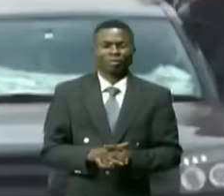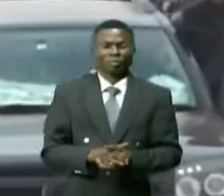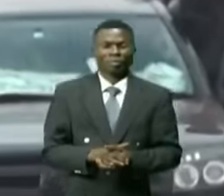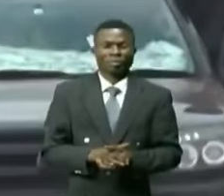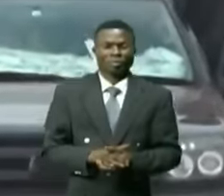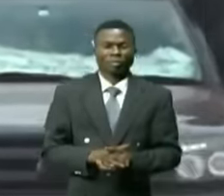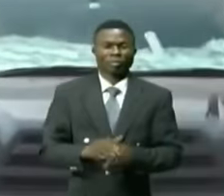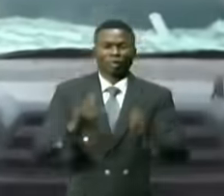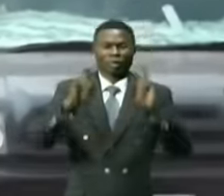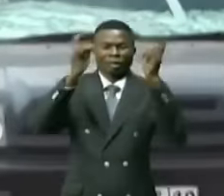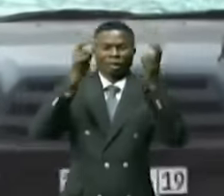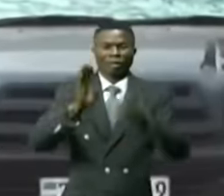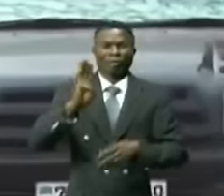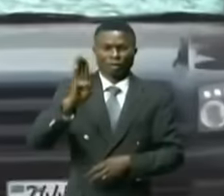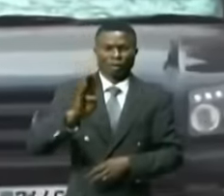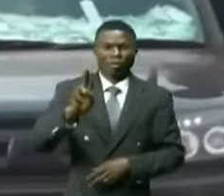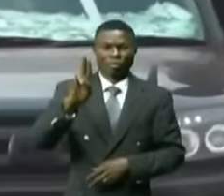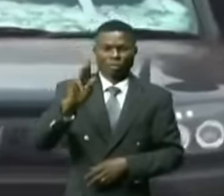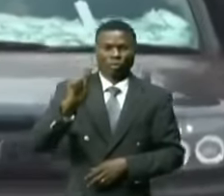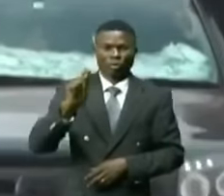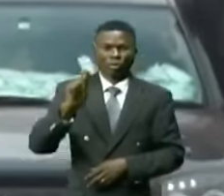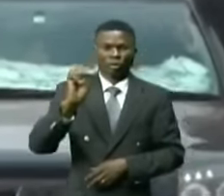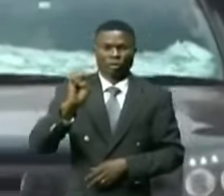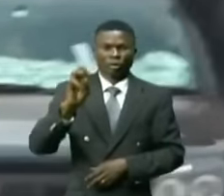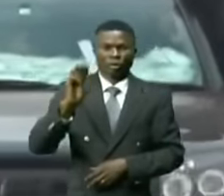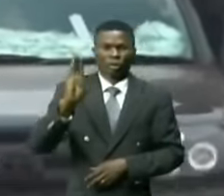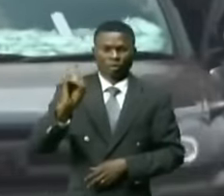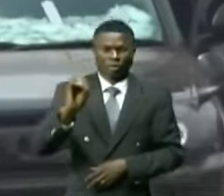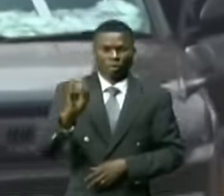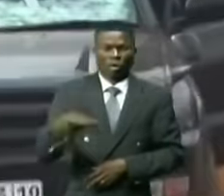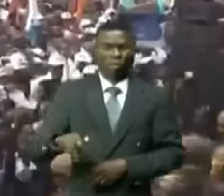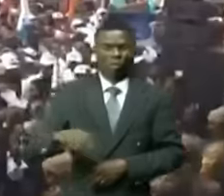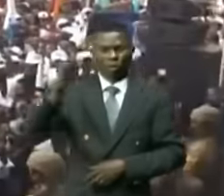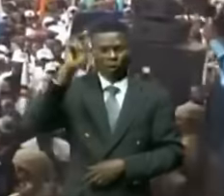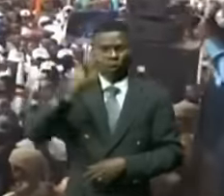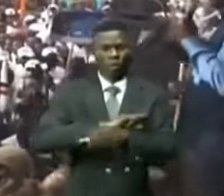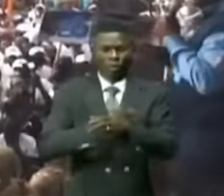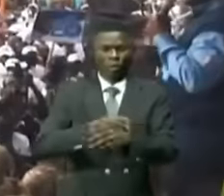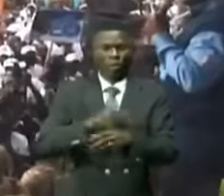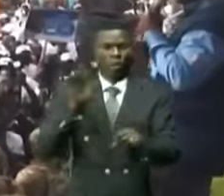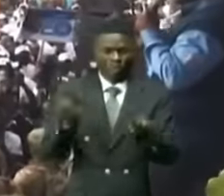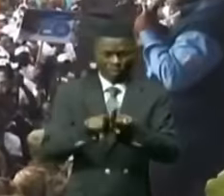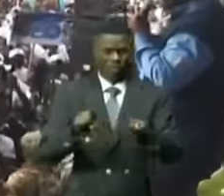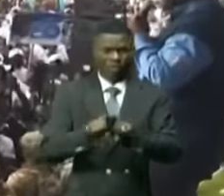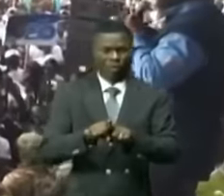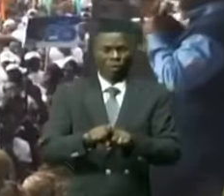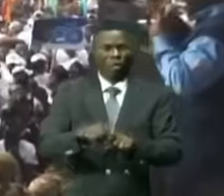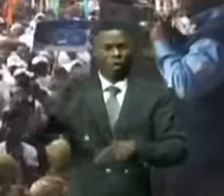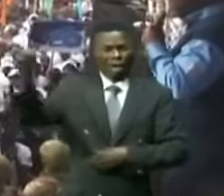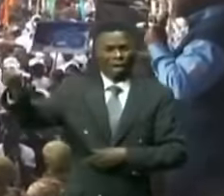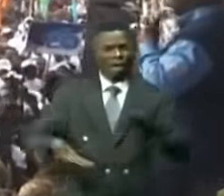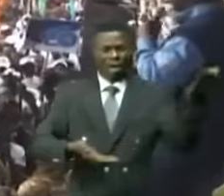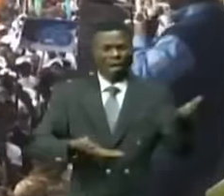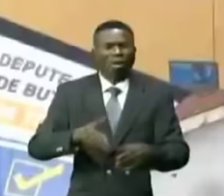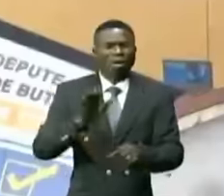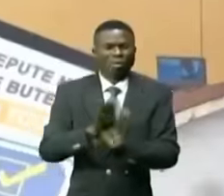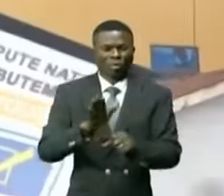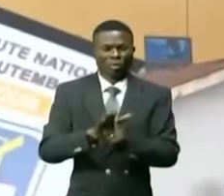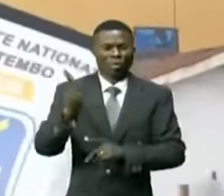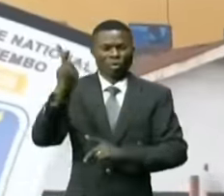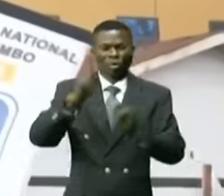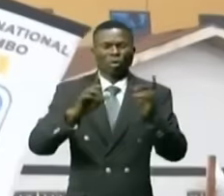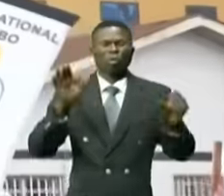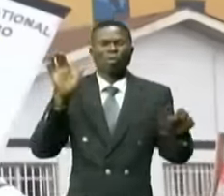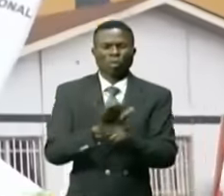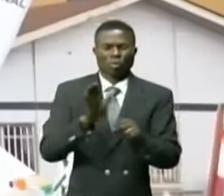Dans la ville de Boutembo, province du Nord Kivu, même mobilisation, un accueil délirant, la population en